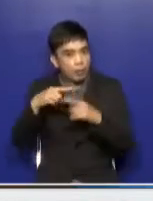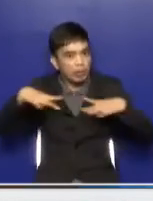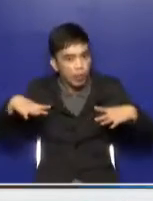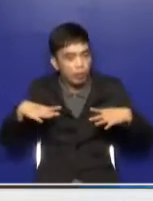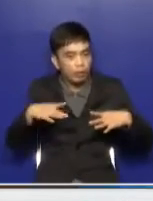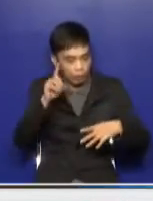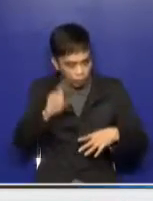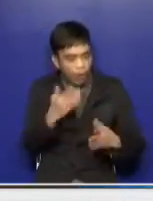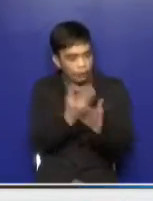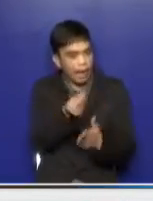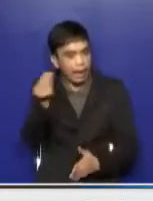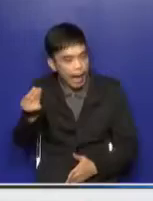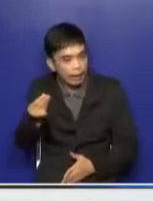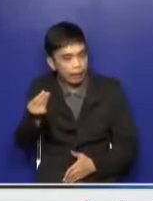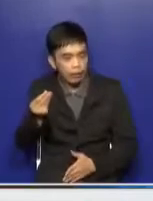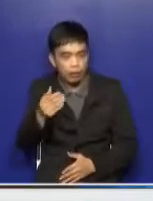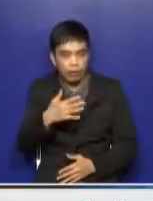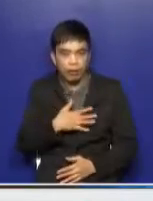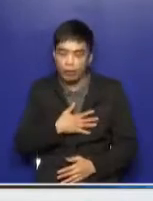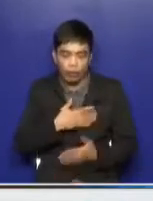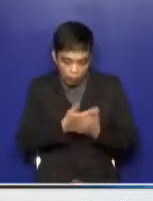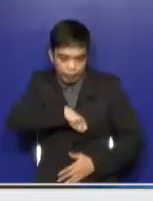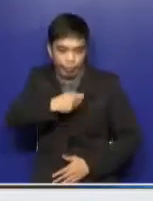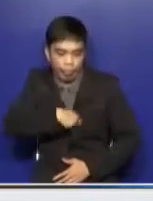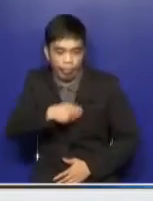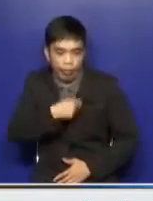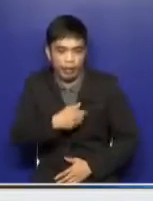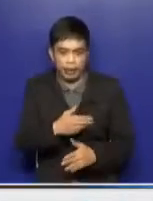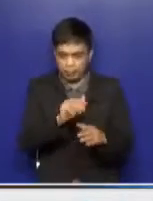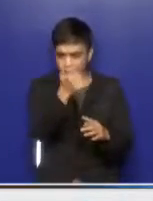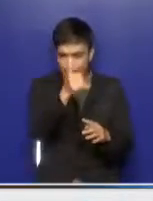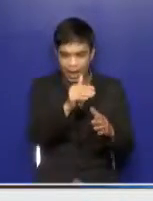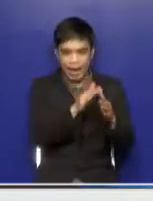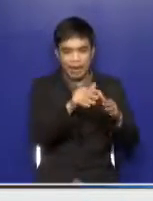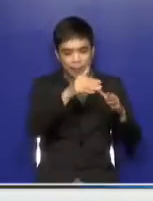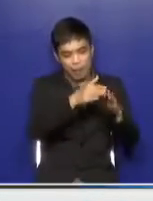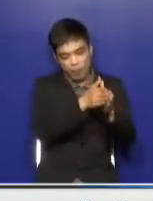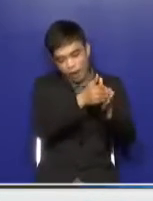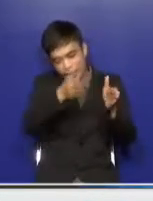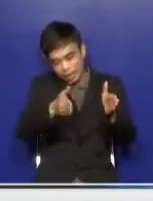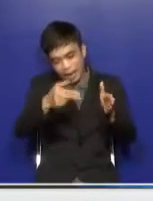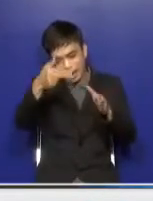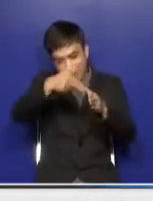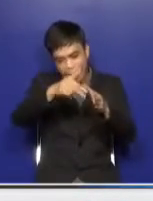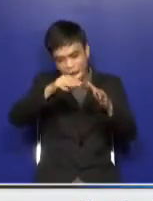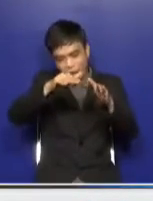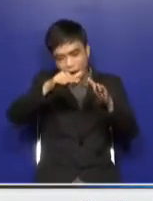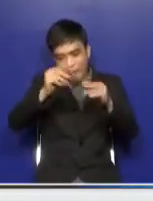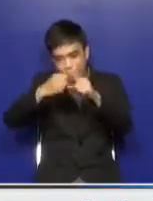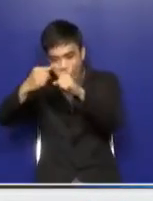วก็มาเดือนเมษาเดือนพฤษภาราคาน้ำมันตกลงมาแค่นี้แล้วก็การทำงานไปแล้วเนี่ยคือมันก็เกินไปพ